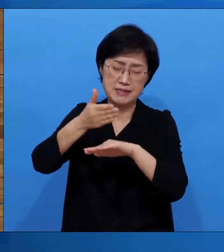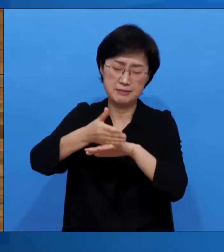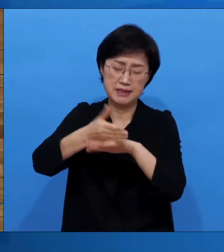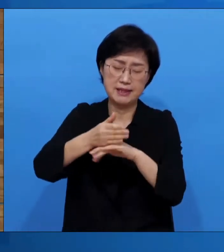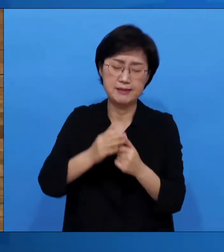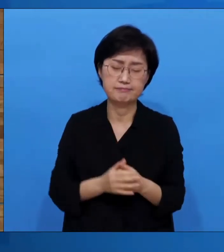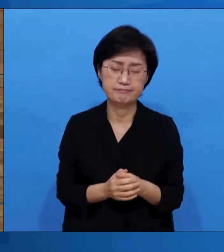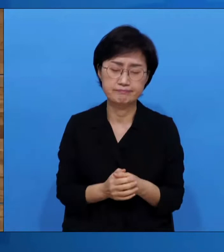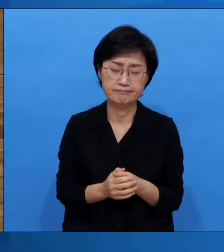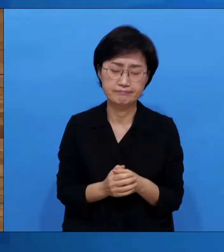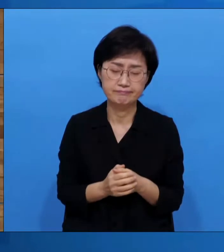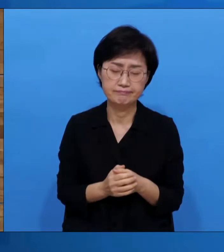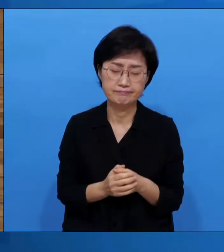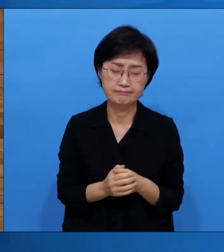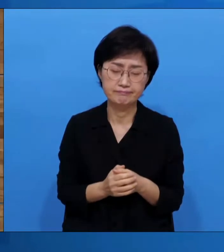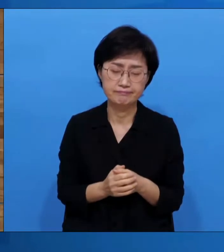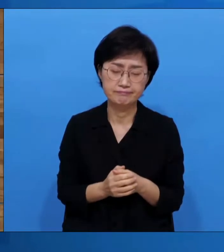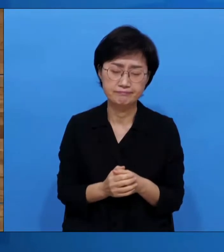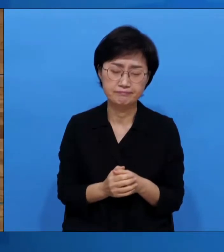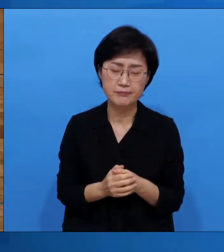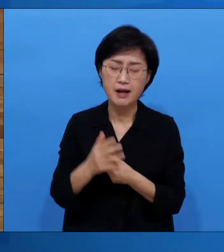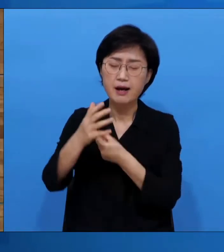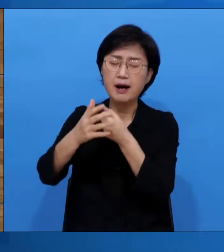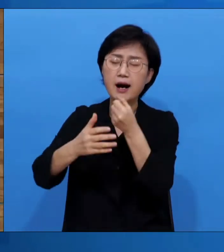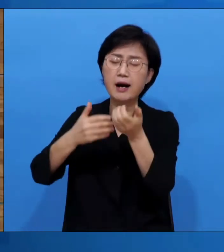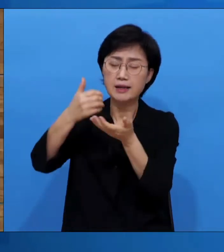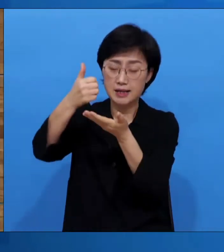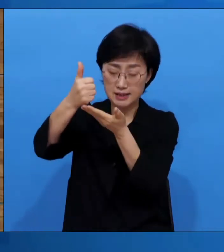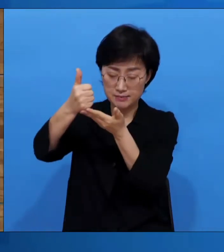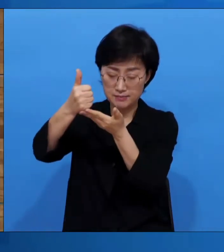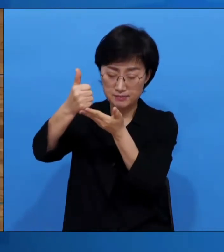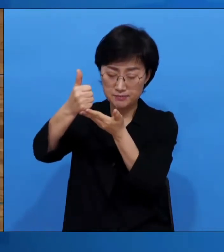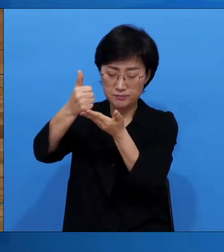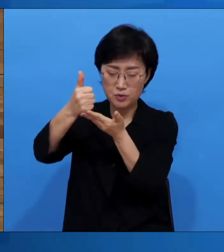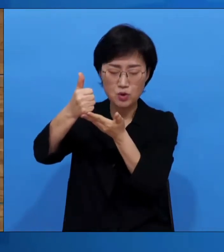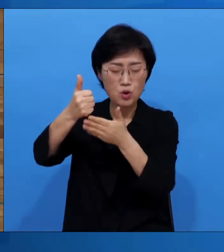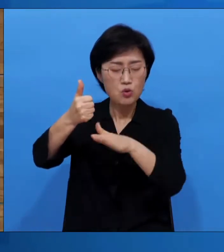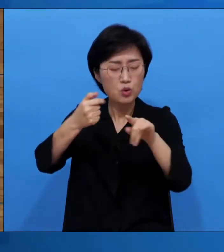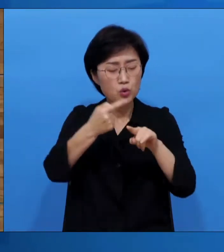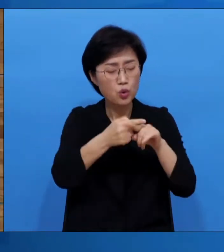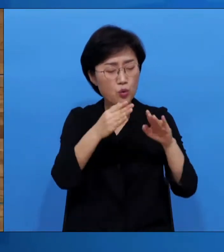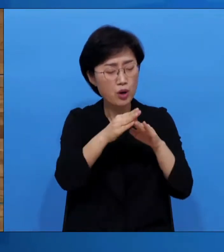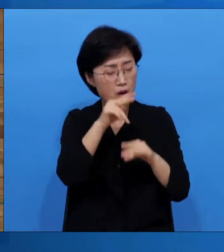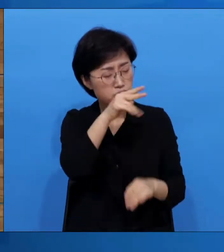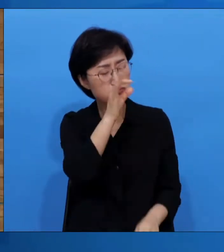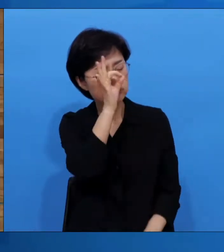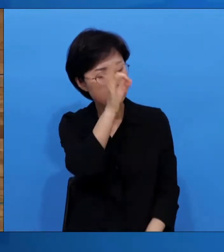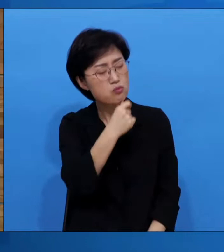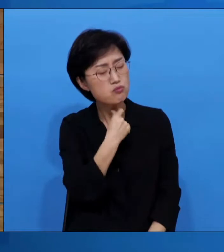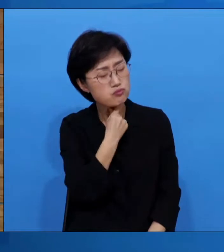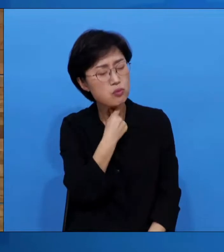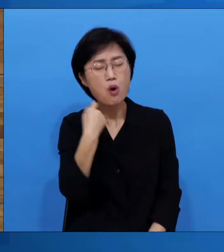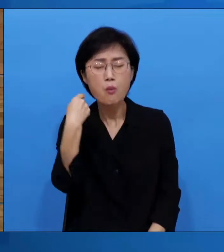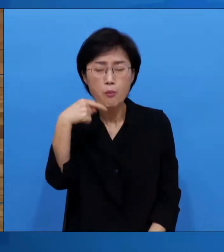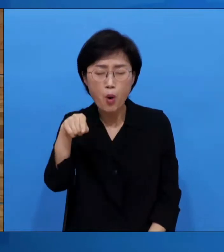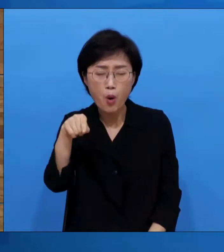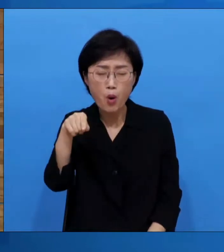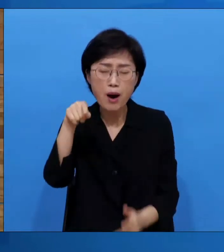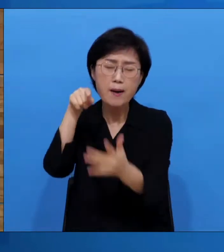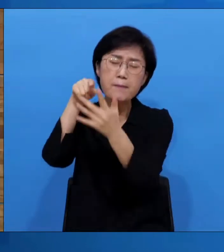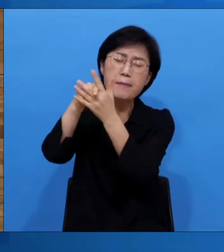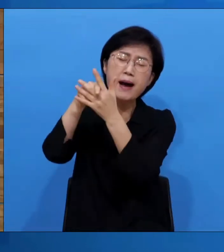5,000 people groups. 하나님이 우리 교회에 원하시는 것이 무엇인지 바로 알고 그것을 잘하는